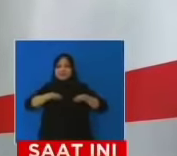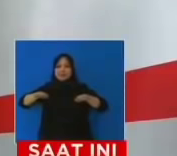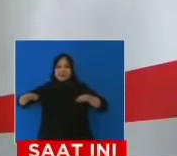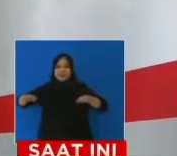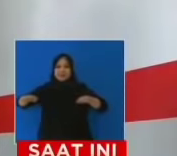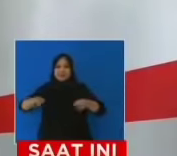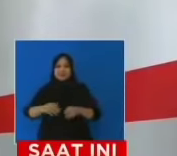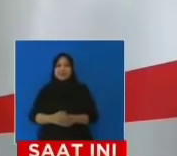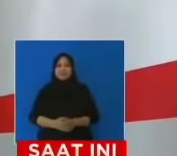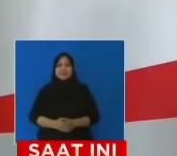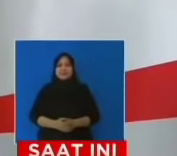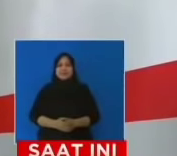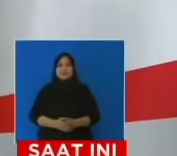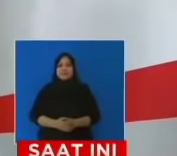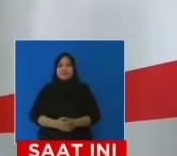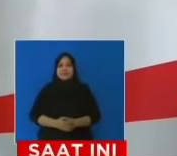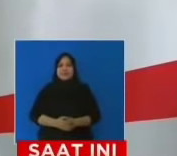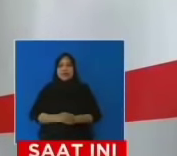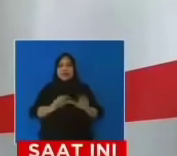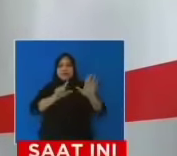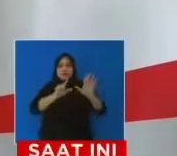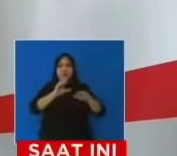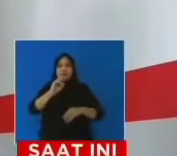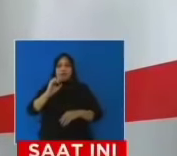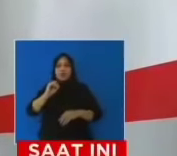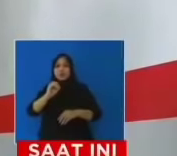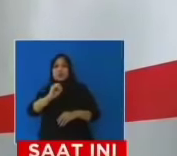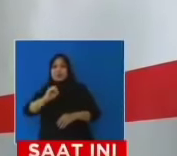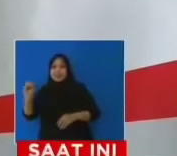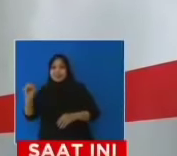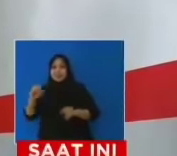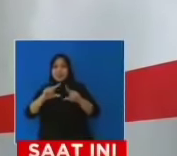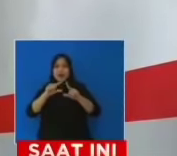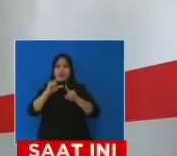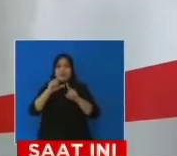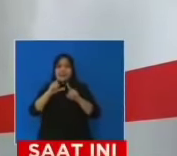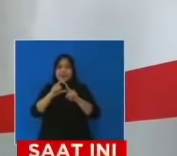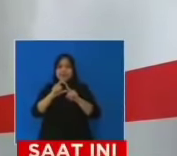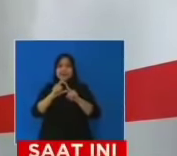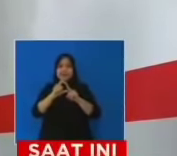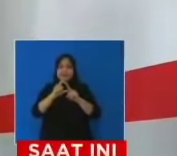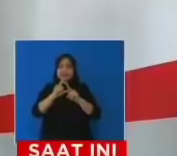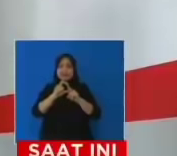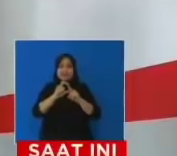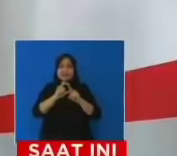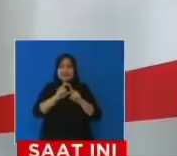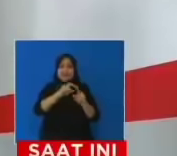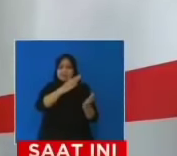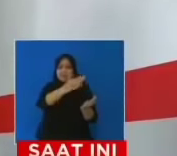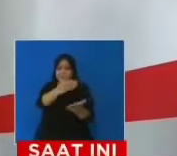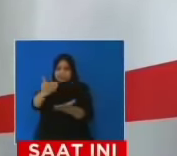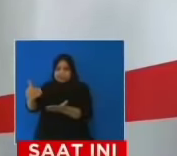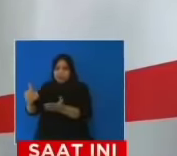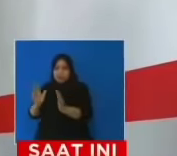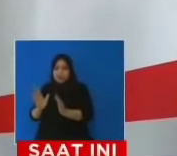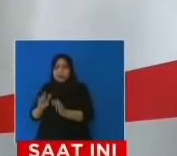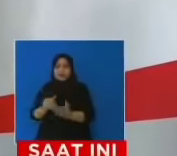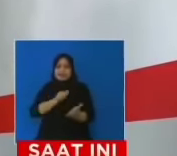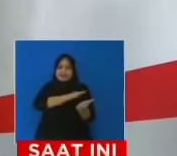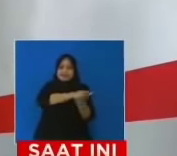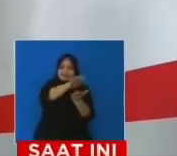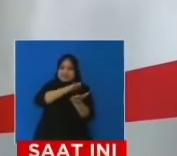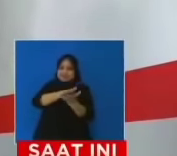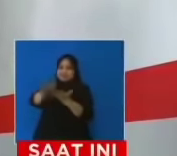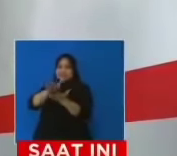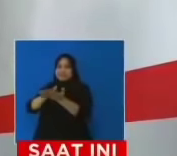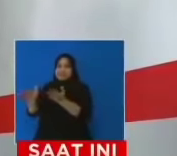Lebih dari 700.000 APD sudah diadakan dan sudah didistribusikan.